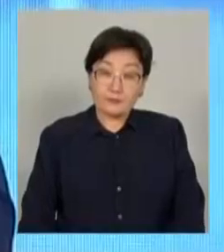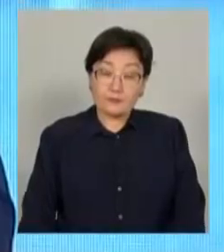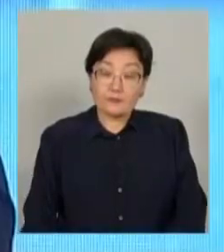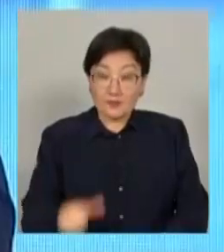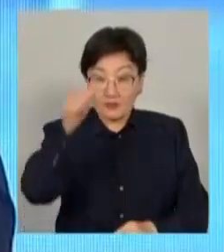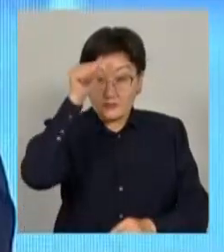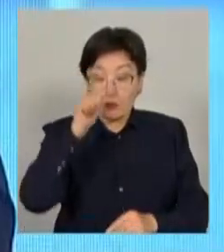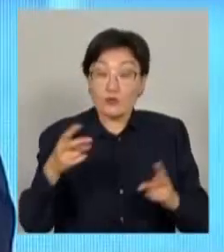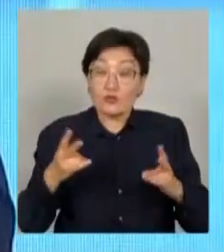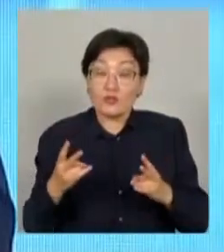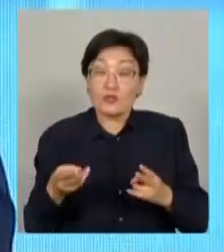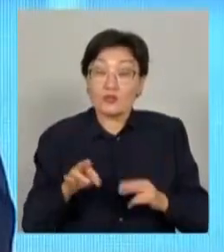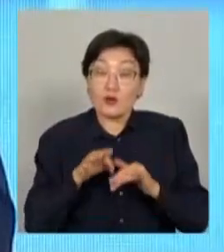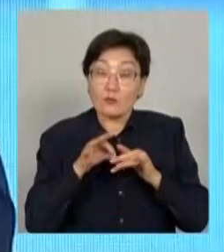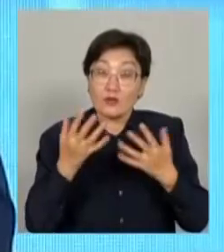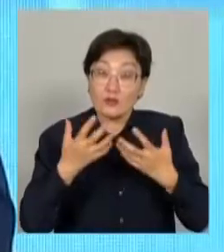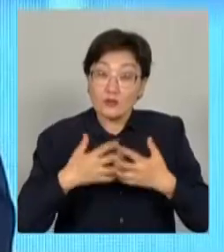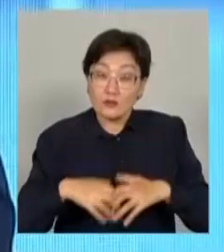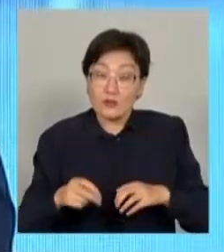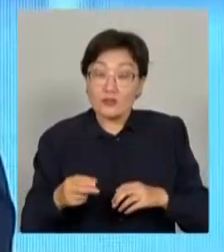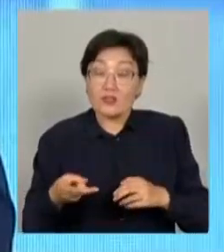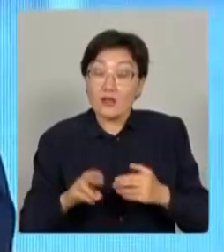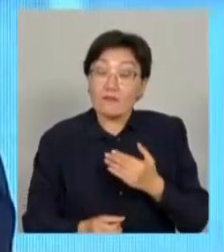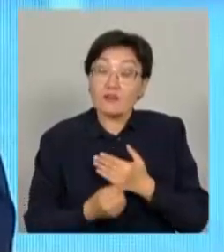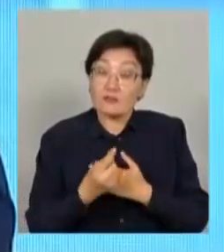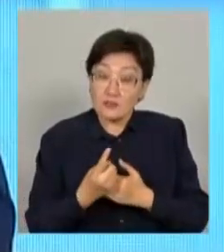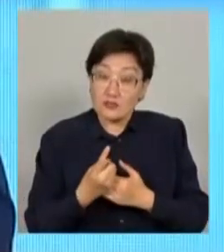Месяц потребуется для проведения расчетов, для выявления